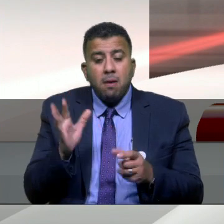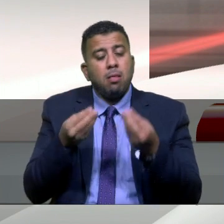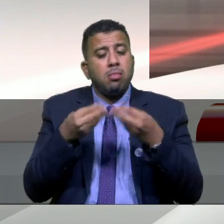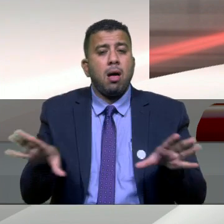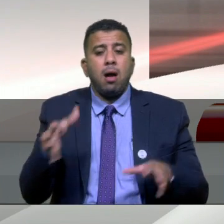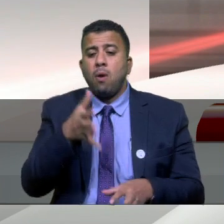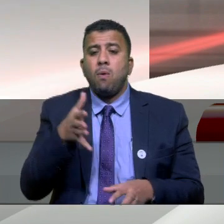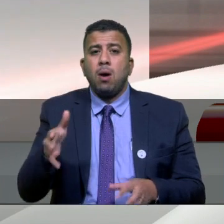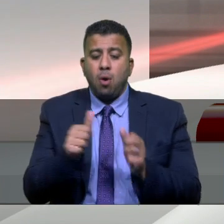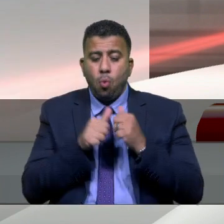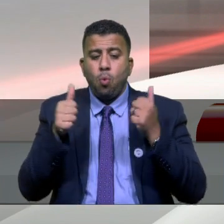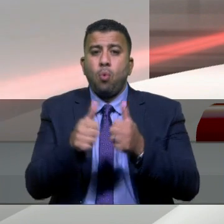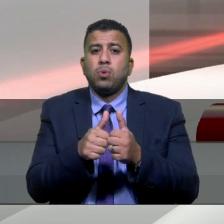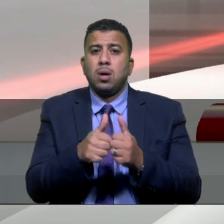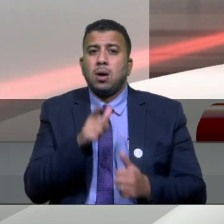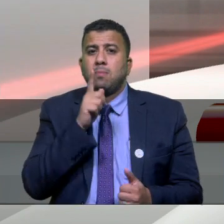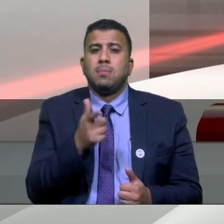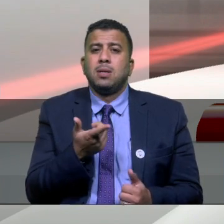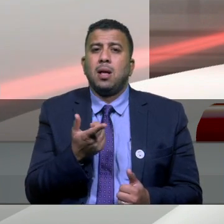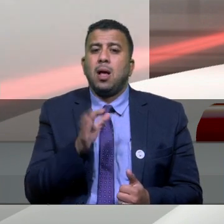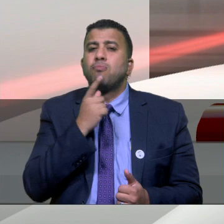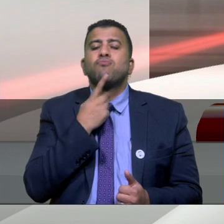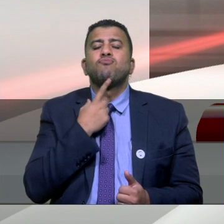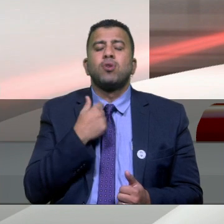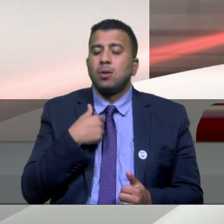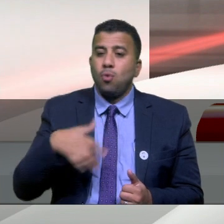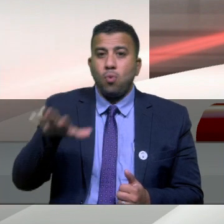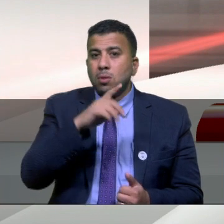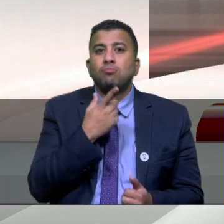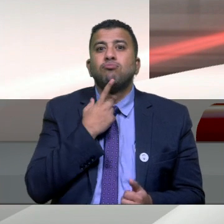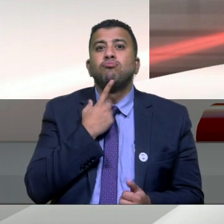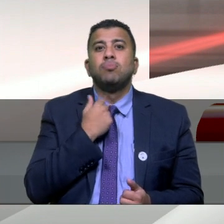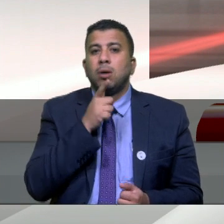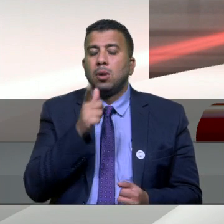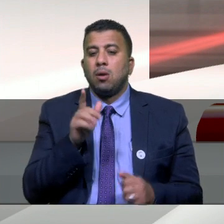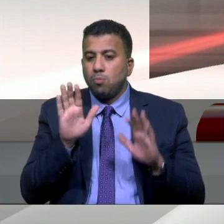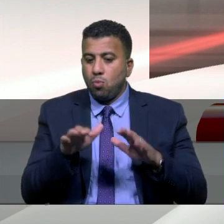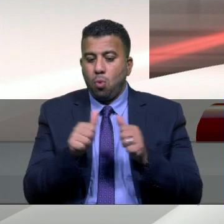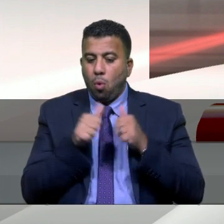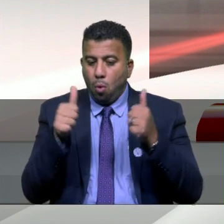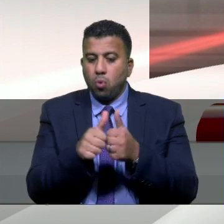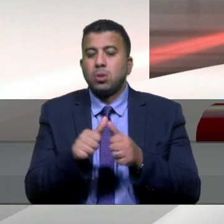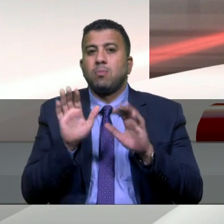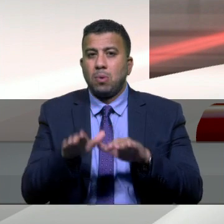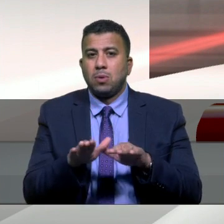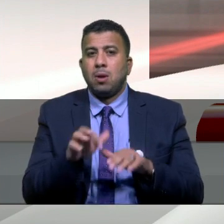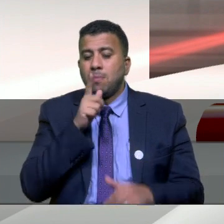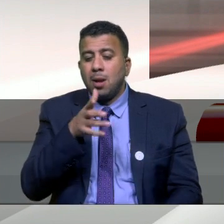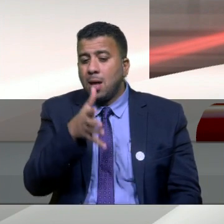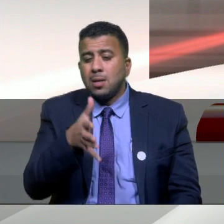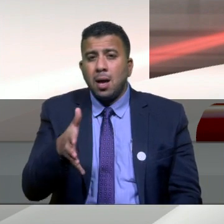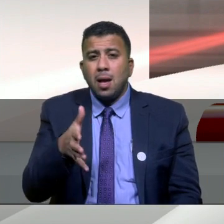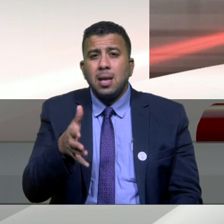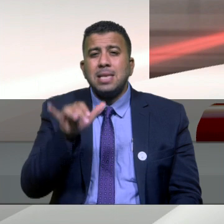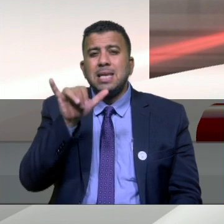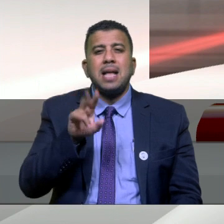كذا. طيب في العائلة ما نقول شيء، نتمنى لهم يعني يدمجون في عائلتهم. هالأيتام حوالي